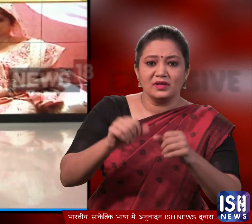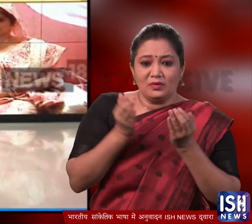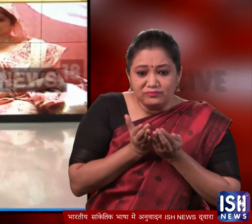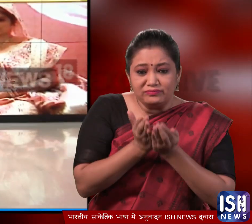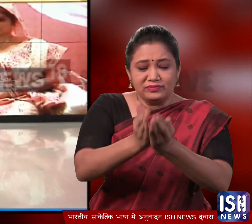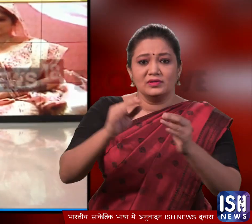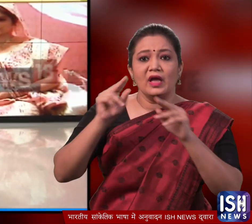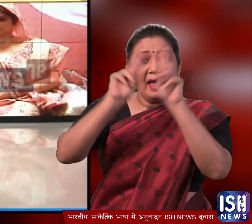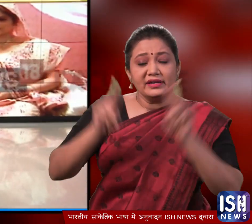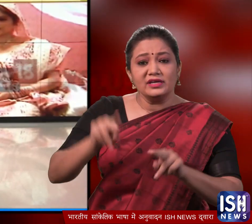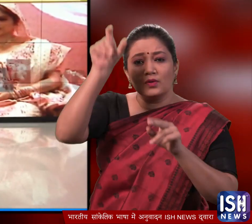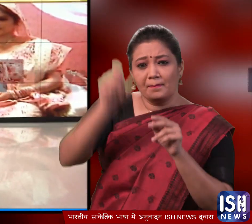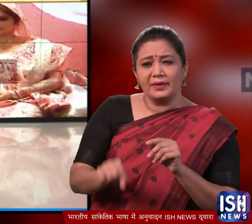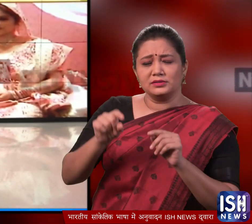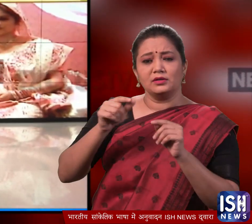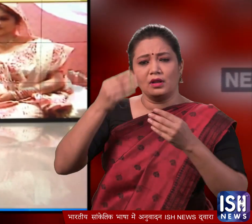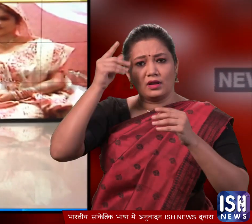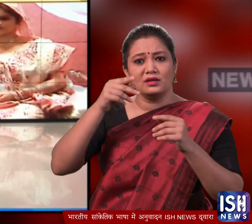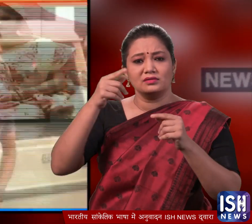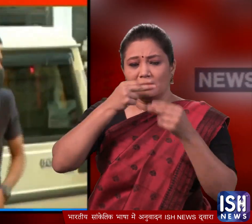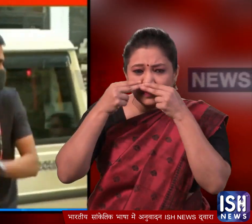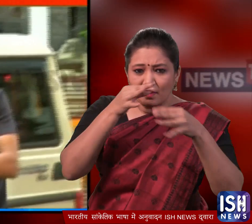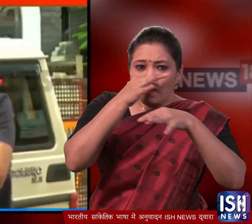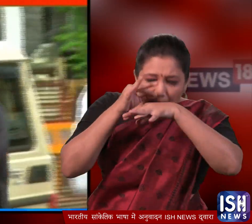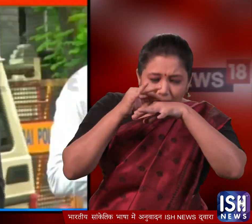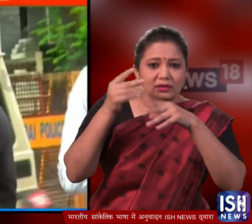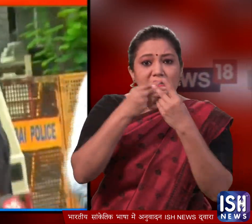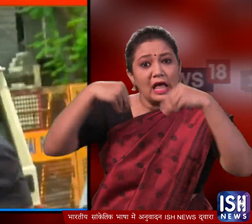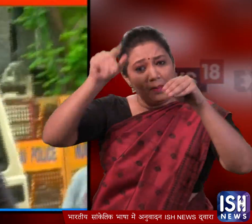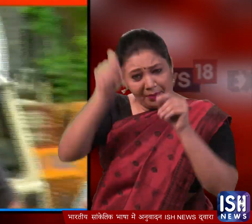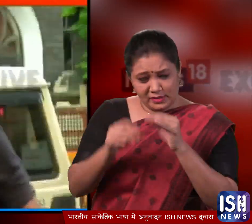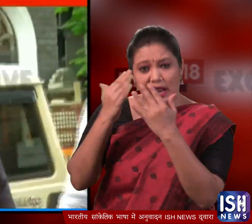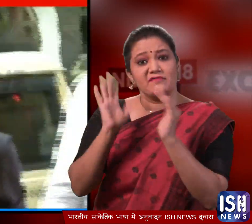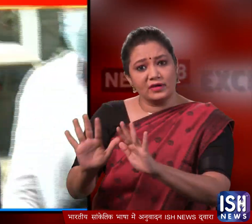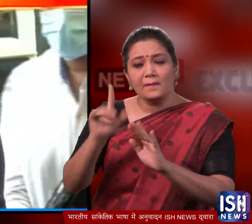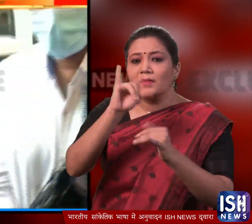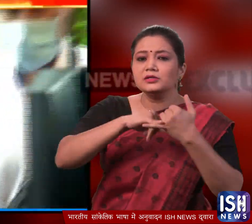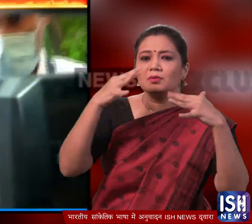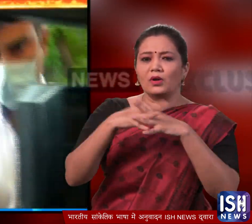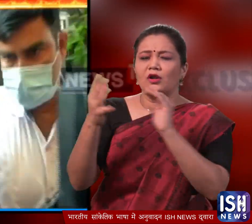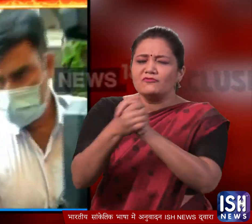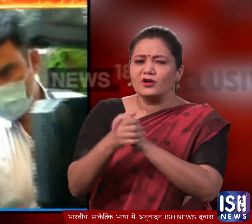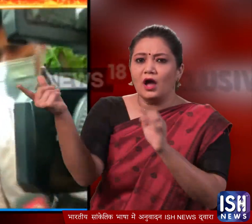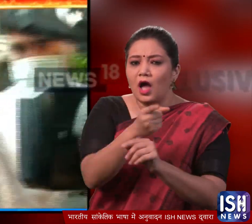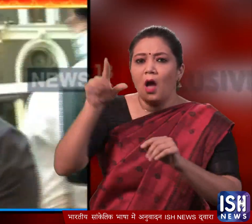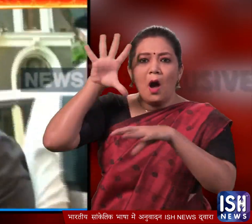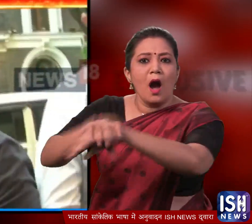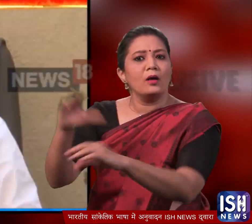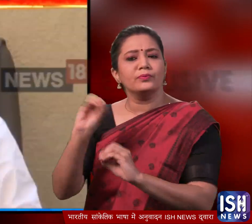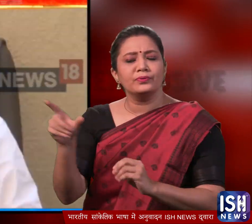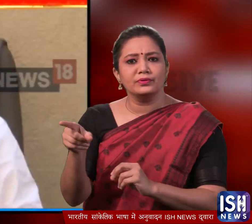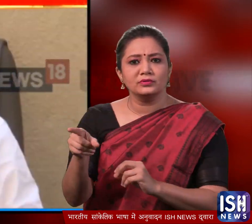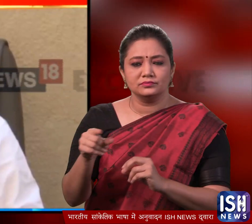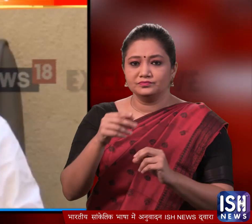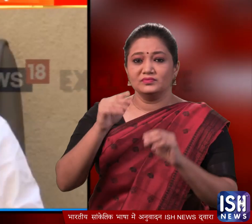के वक्त क्रूज पर अंतर्राष्ट्रीय ड्रग्स माफिया भी मौजूद था। लेकिन समीर वानखेड़े से नजदीकी होने के कारण उसे छुआ तक नहीं